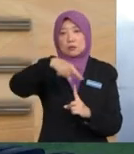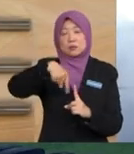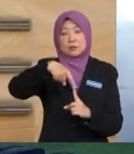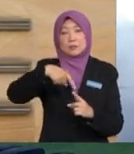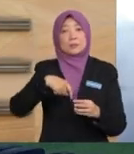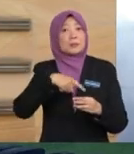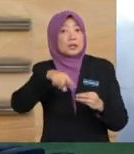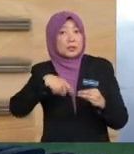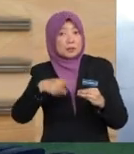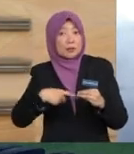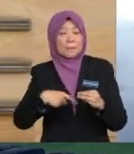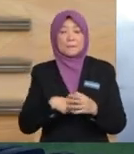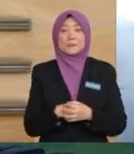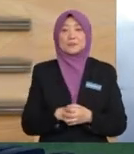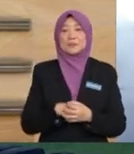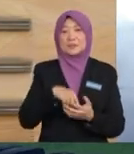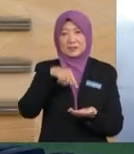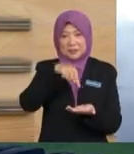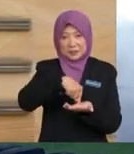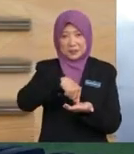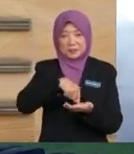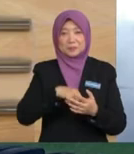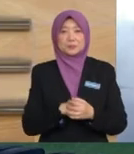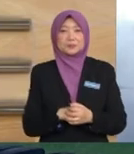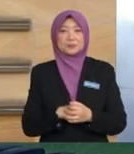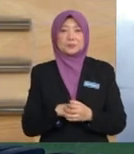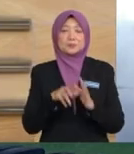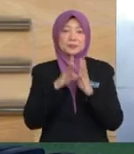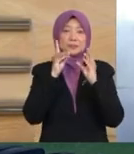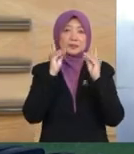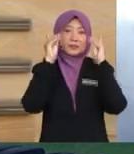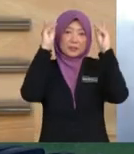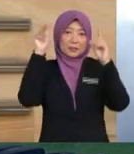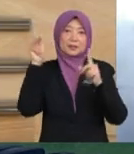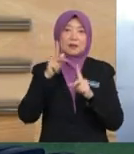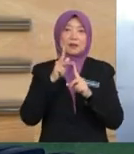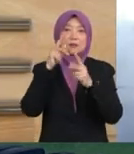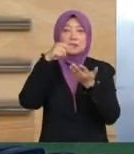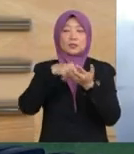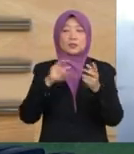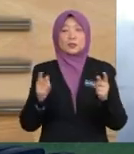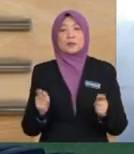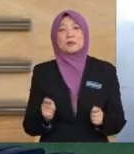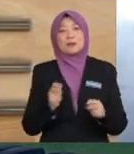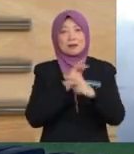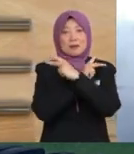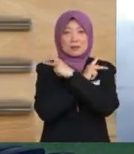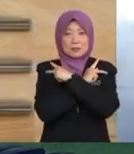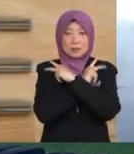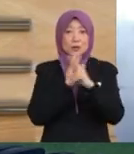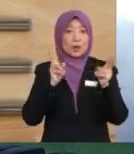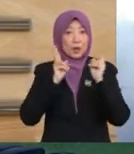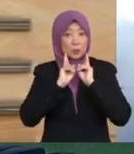kek pada episod slot pendidikan khas untuk kali ini. Dan yang pastinya terima kasih kita nak